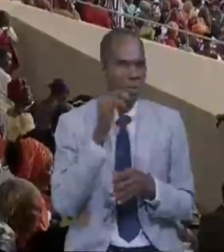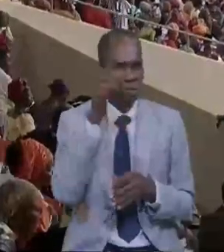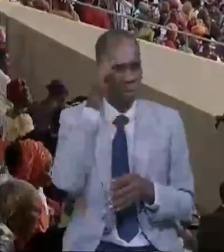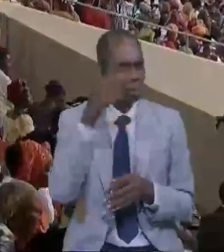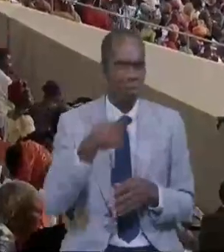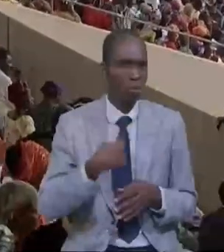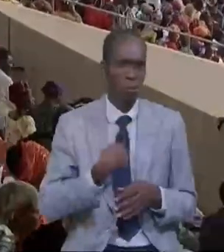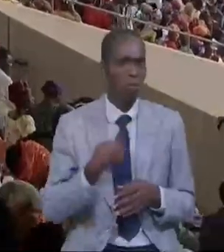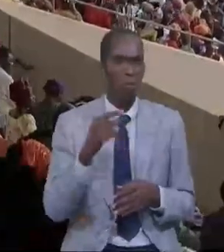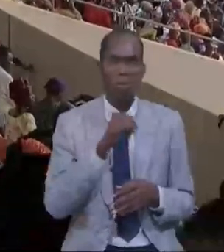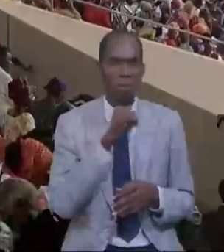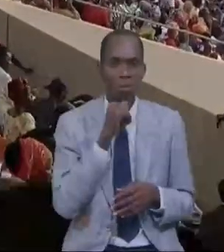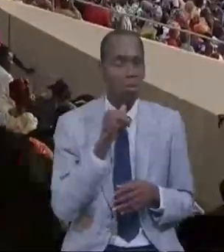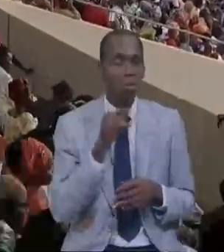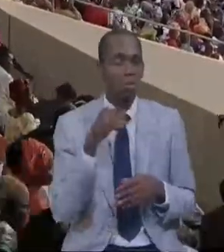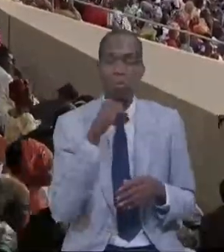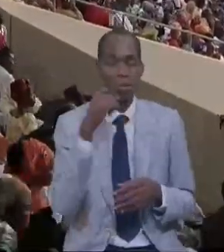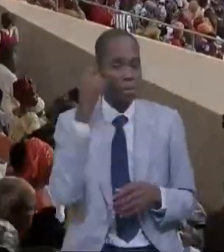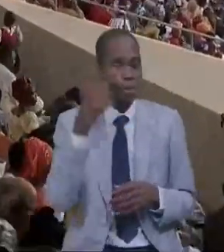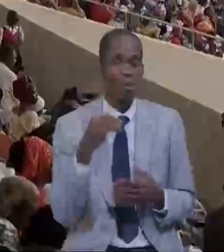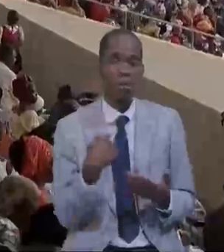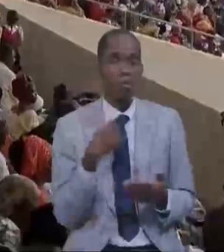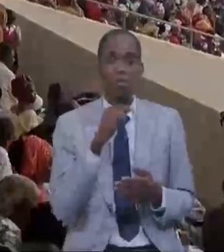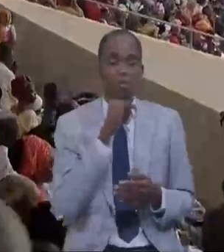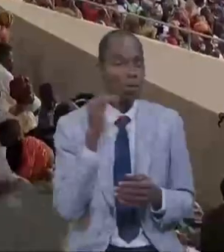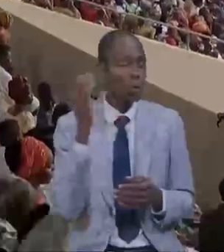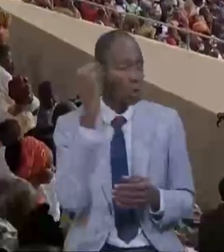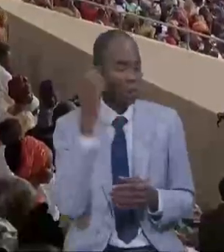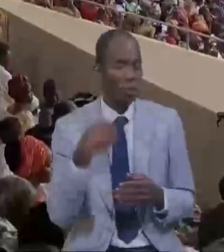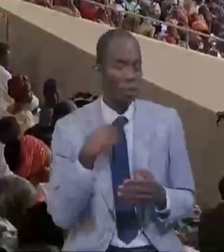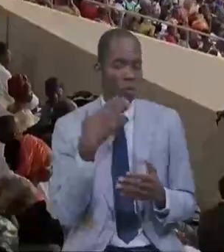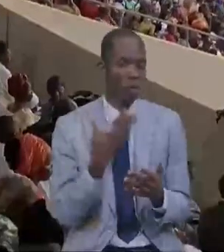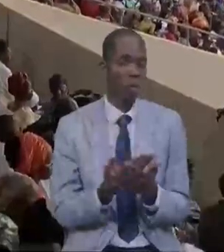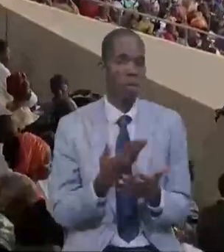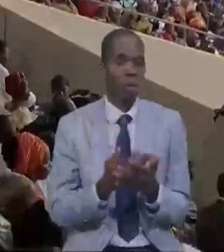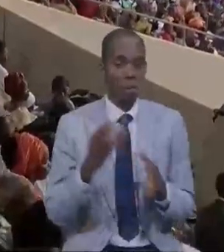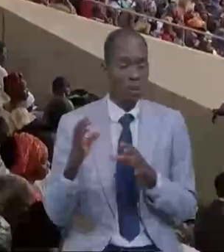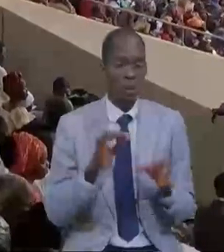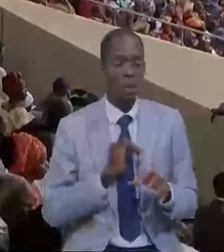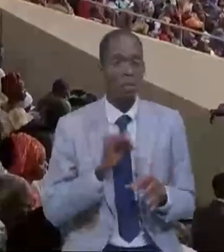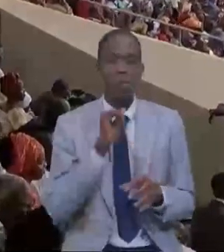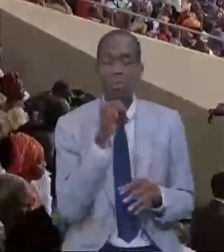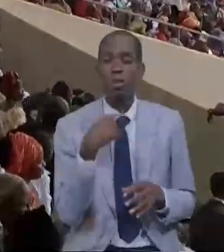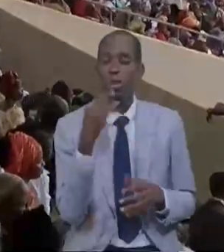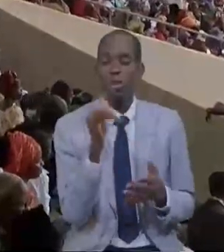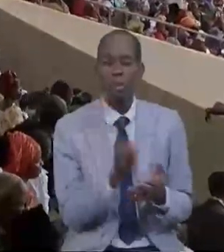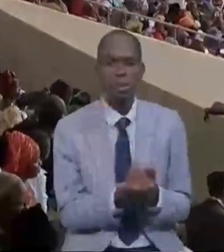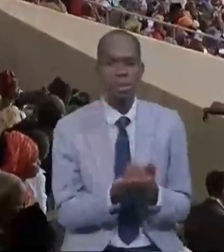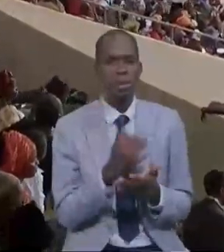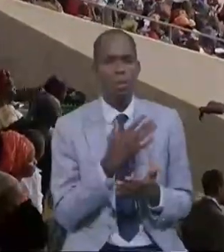que je ne t'ai pas dit ça? Et tu utilises le visage, Dieu, les cris, et tu l'as fait taire. Mon